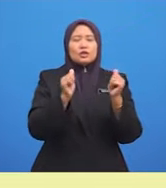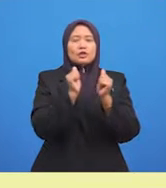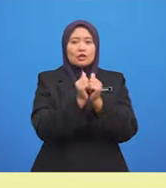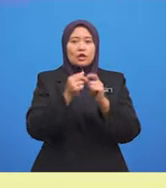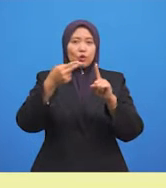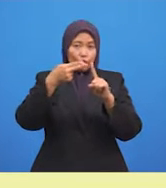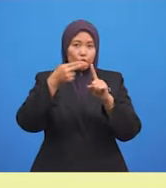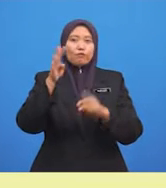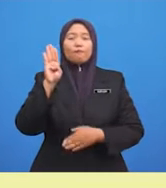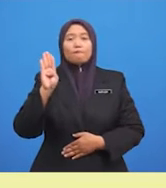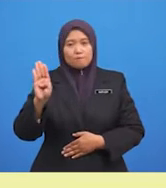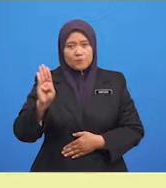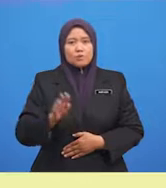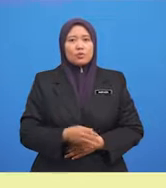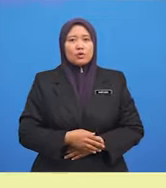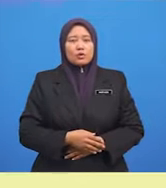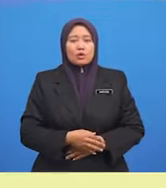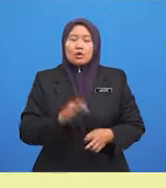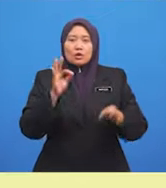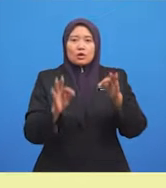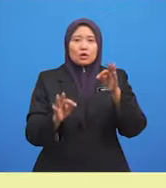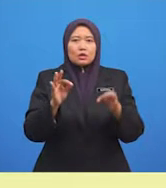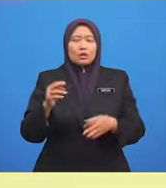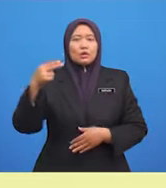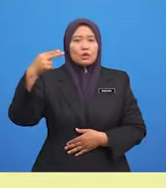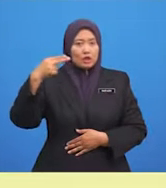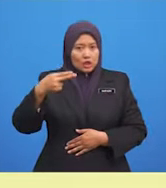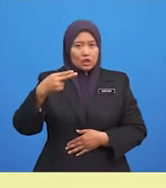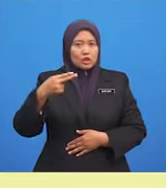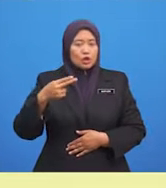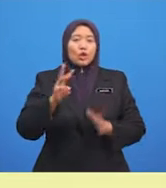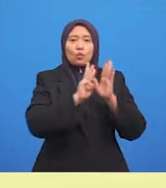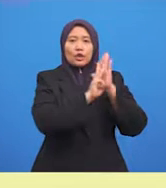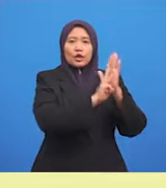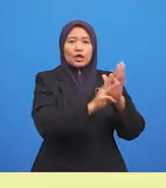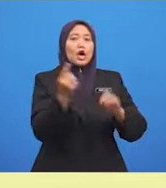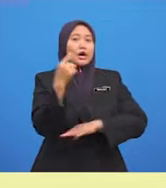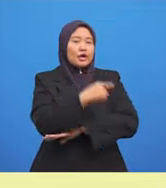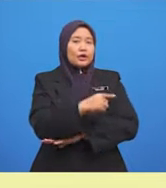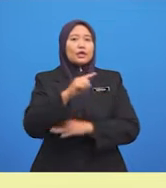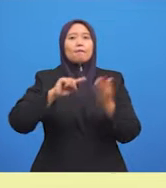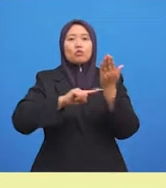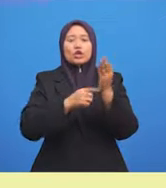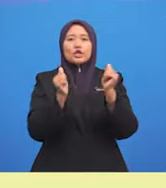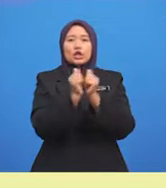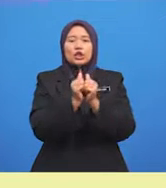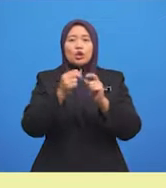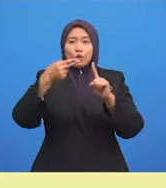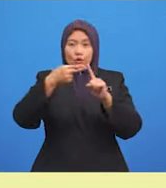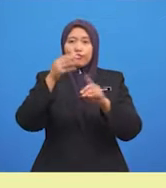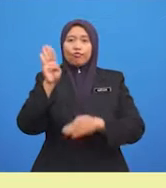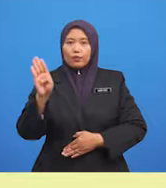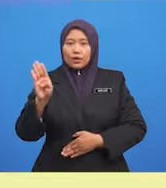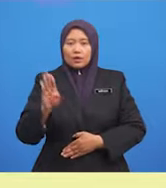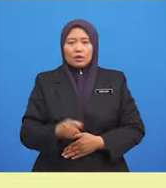Tiada hari yang bermula dengan huruf B. Jika H ialah mewakili hari